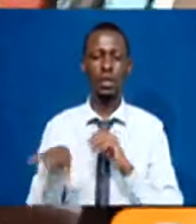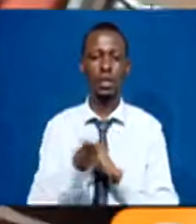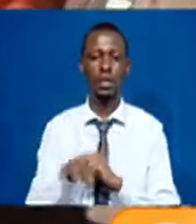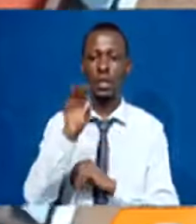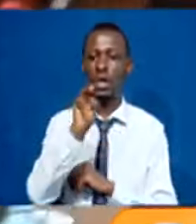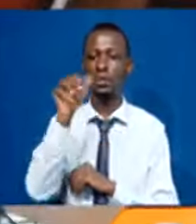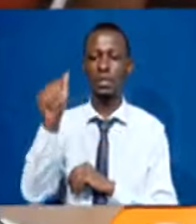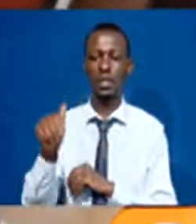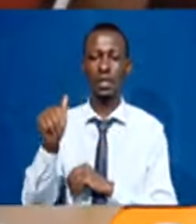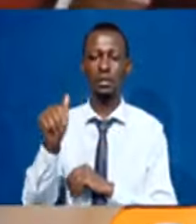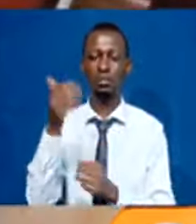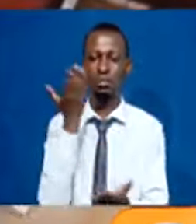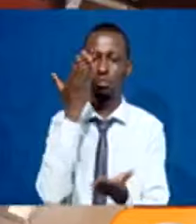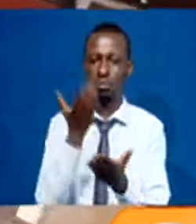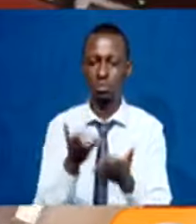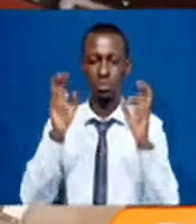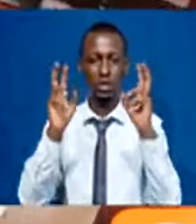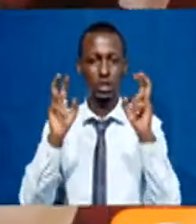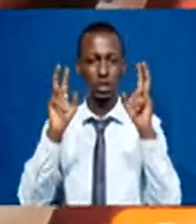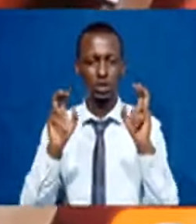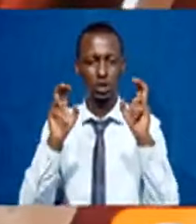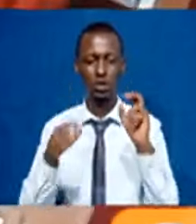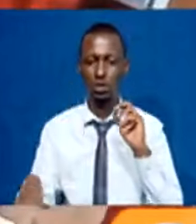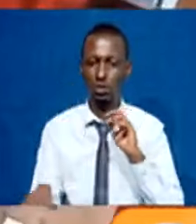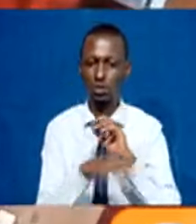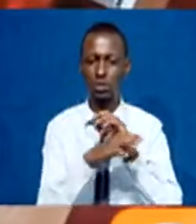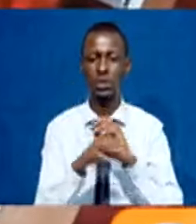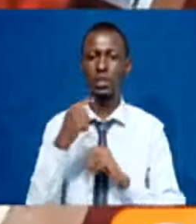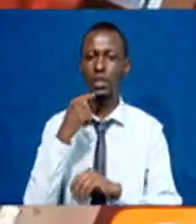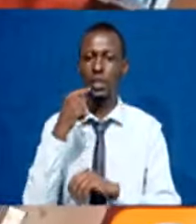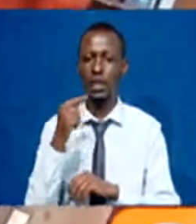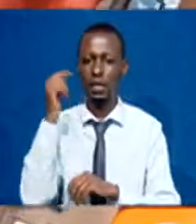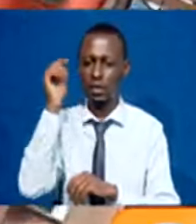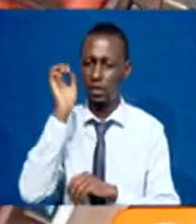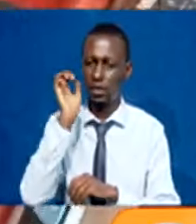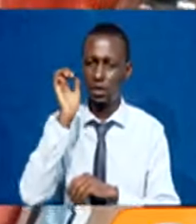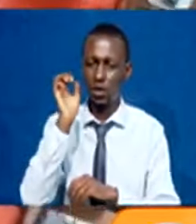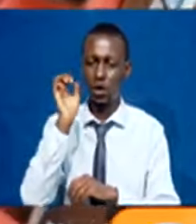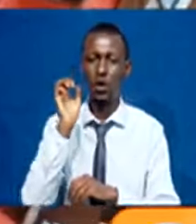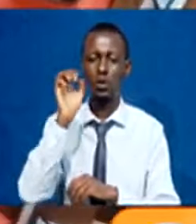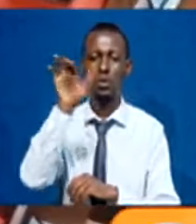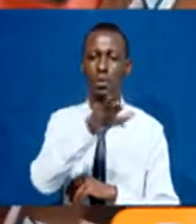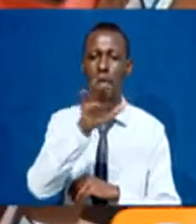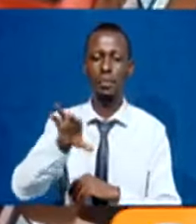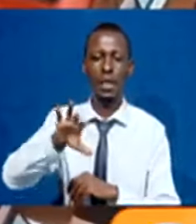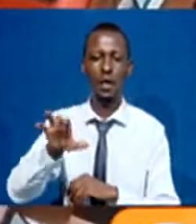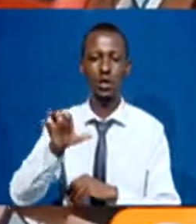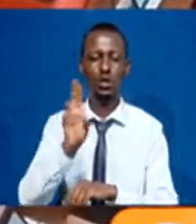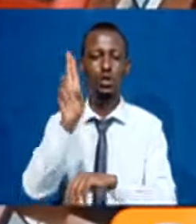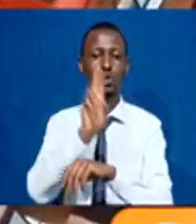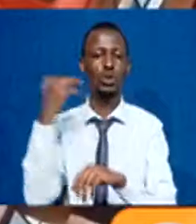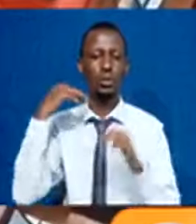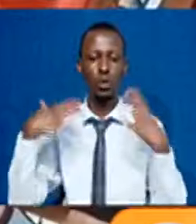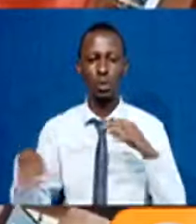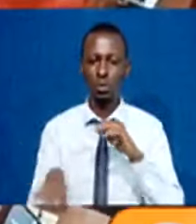East aliwasilisha hoja hiyo kwa misingi kuwa katibu huyo wa kaunti amepuuza mito ya bunge la kaunti kutumia magenge